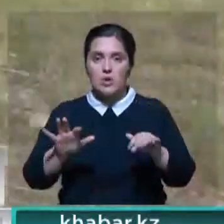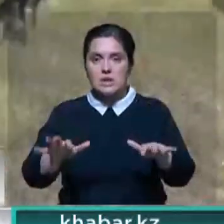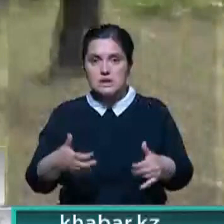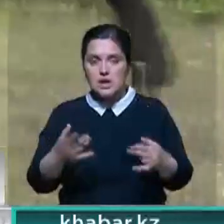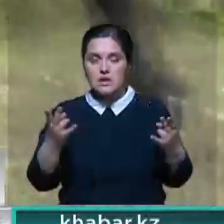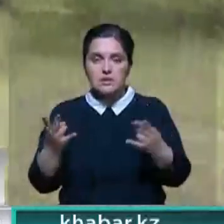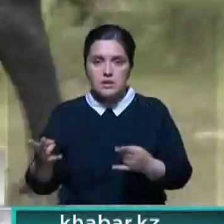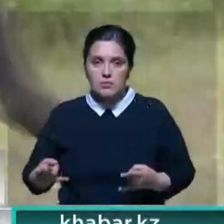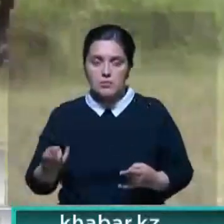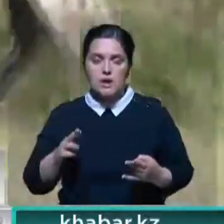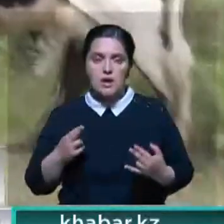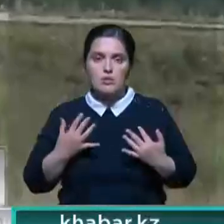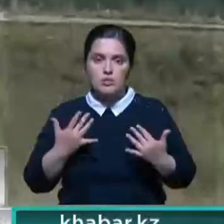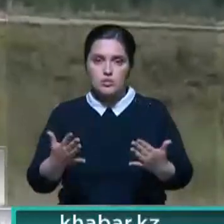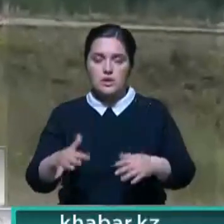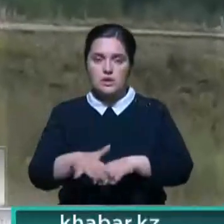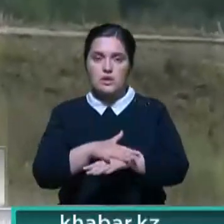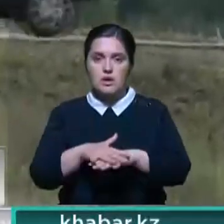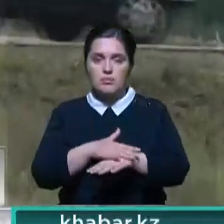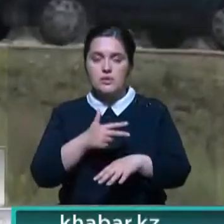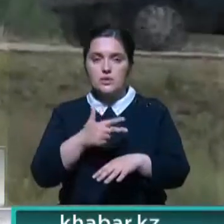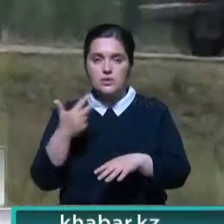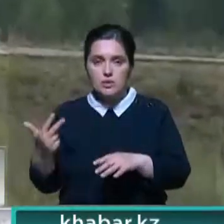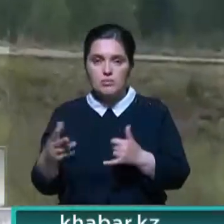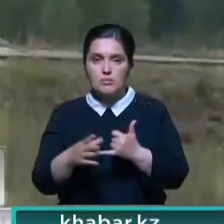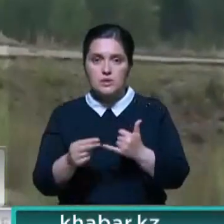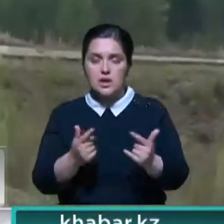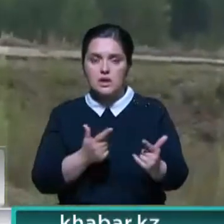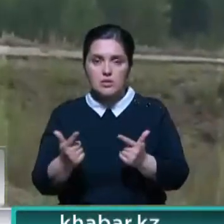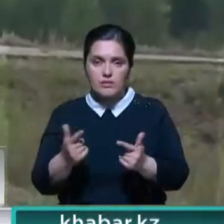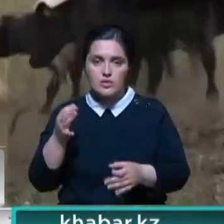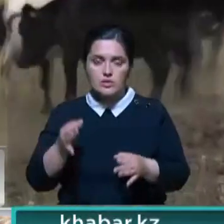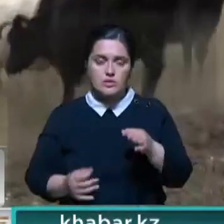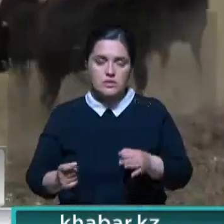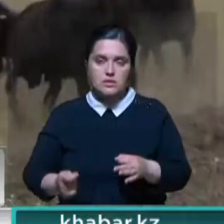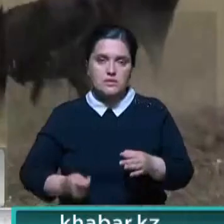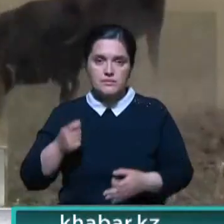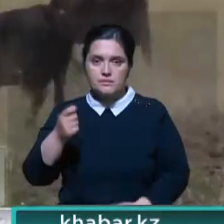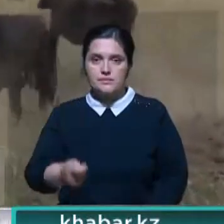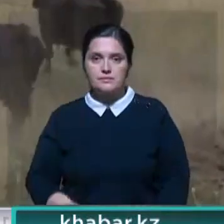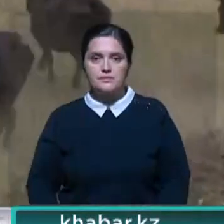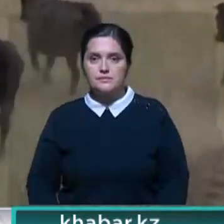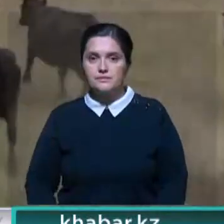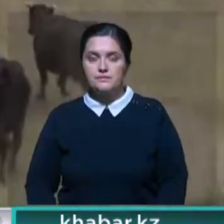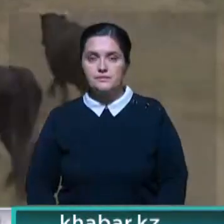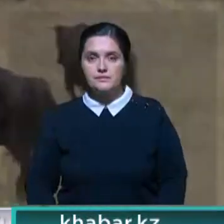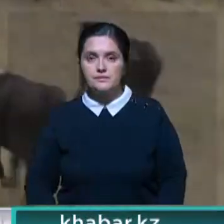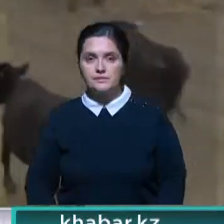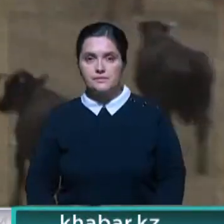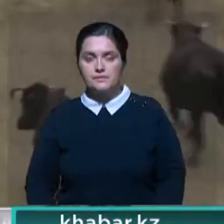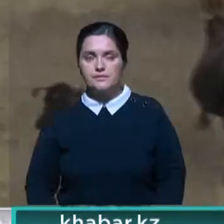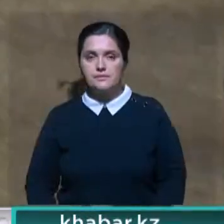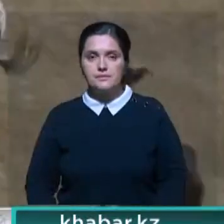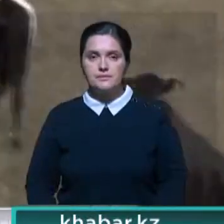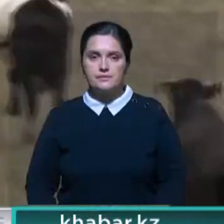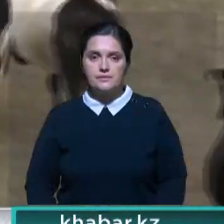необходимых площадей для нужд населения. По 33 участкам готовятся иски в суд. Нургуль Ахметова, Толя Наманов, Северо-Казахстанская